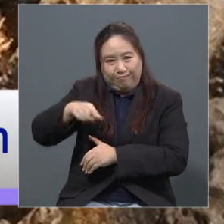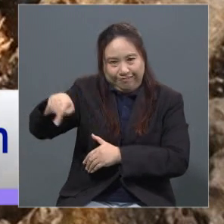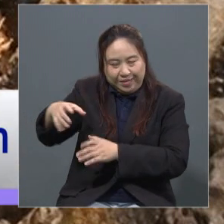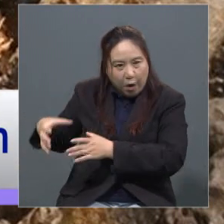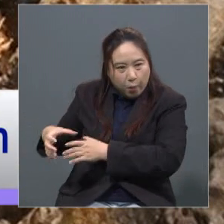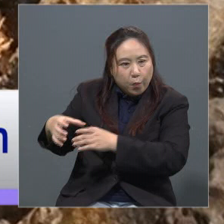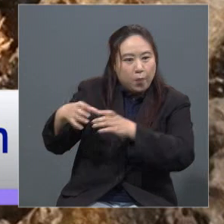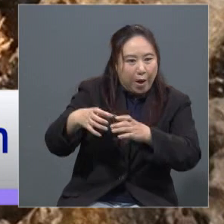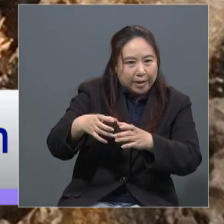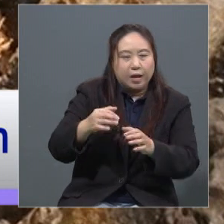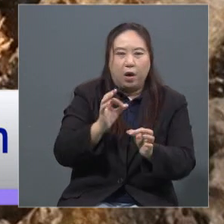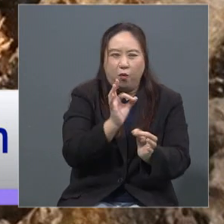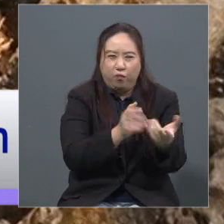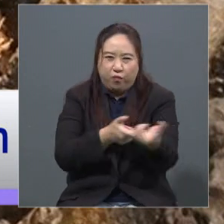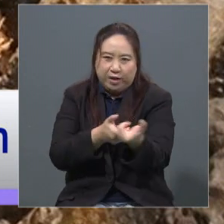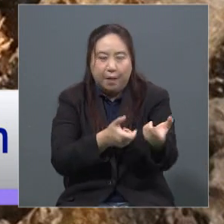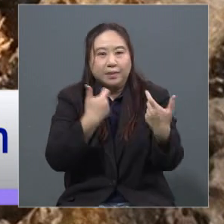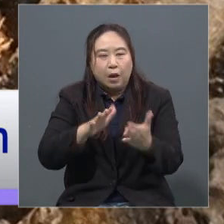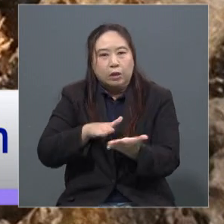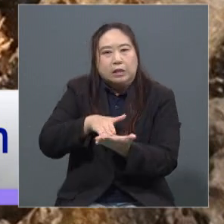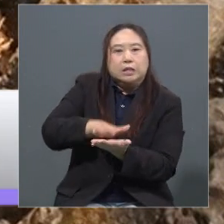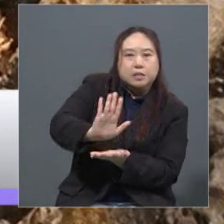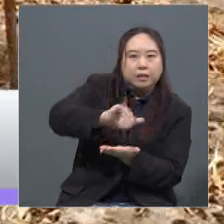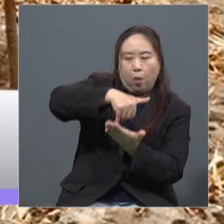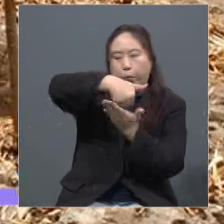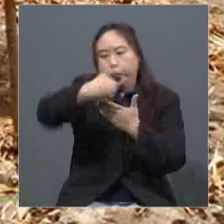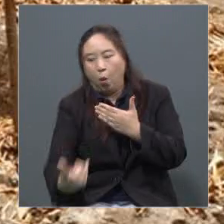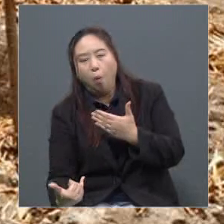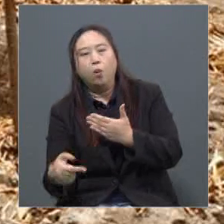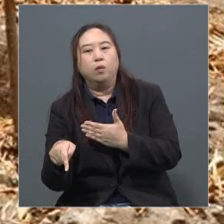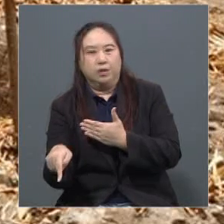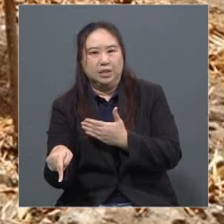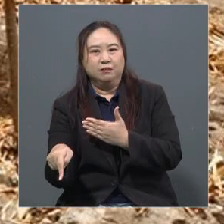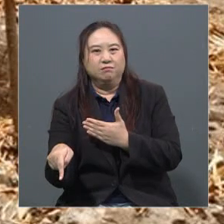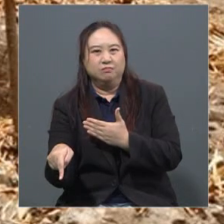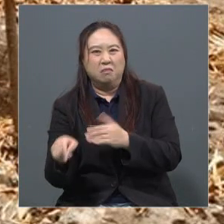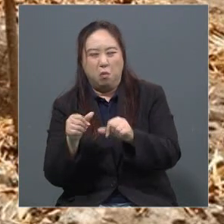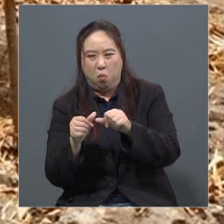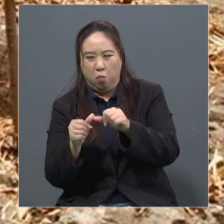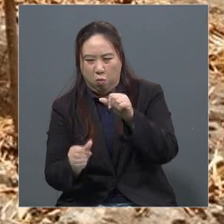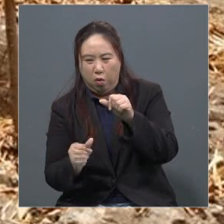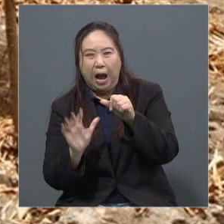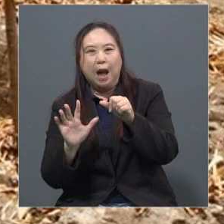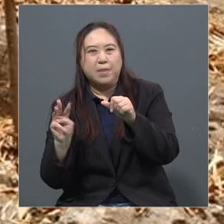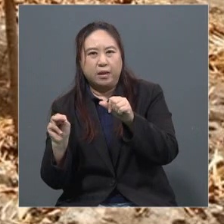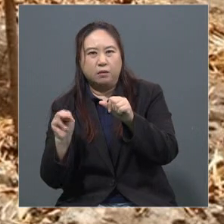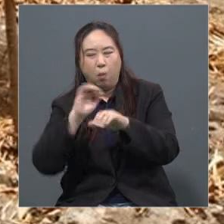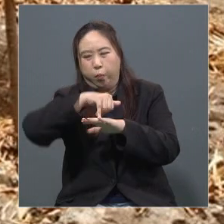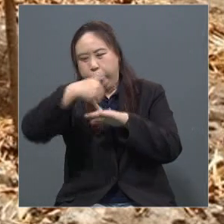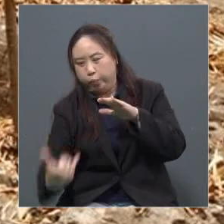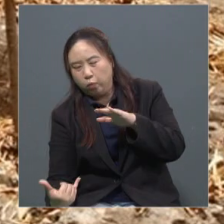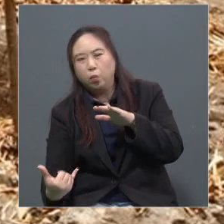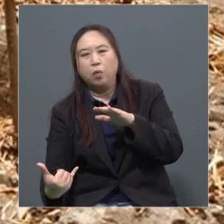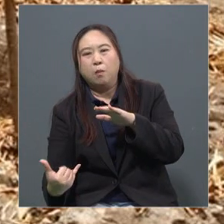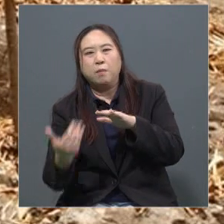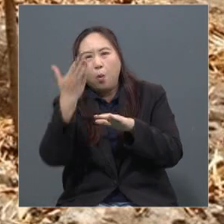เฉยค่ะประสบอุบัติเหตุค่ะเกิดลื่นแล้วก็พลัดตกลงไปในหุ้ยลึกเนี่ยเขบอกว่าประมาณ 5มตด้วยกันนะคะเนื่องจากว่ามี